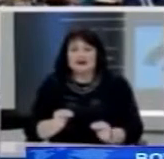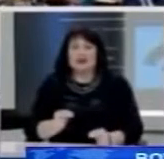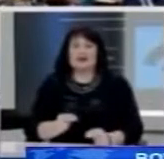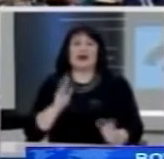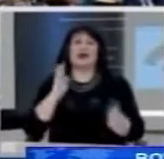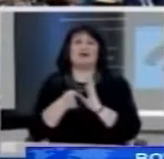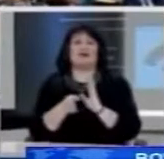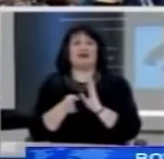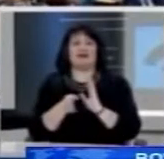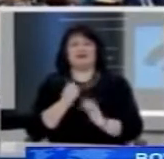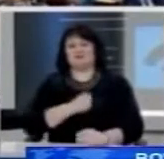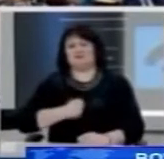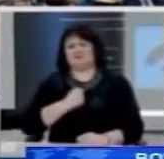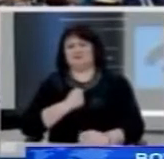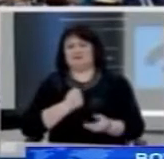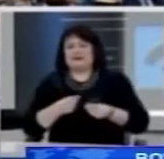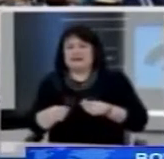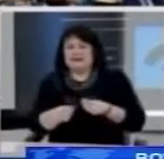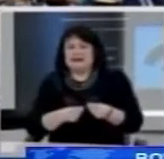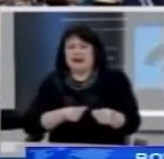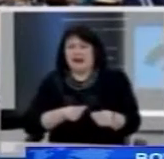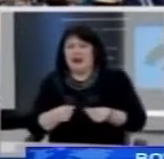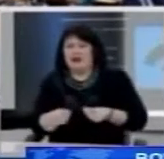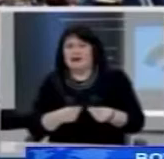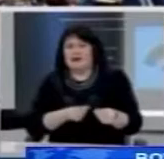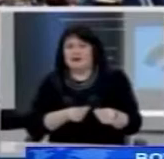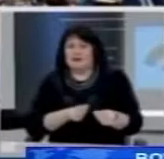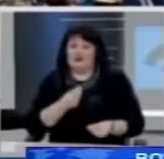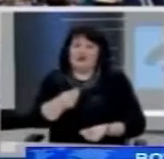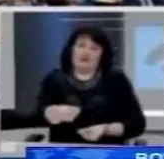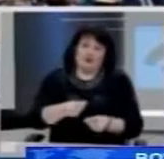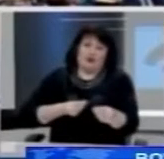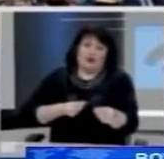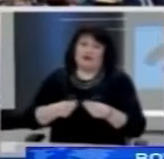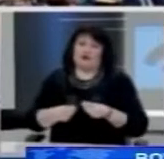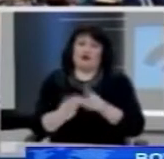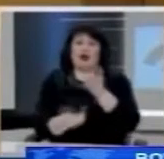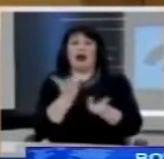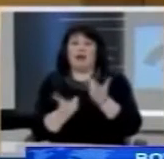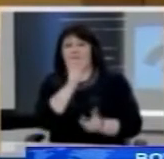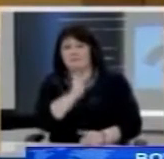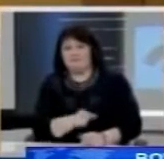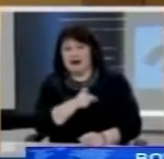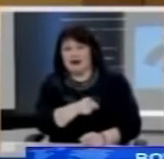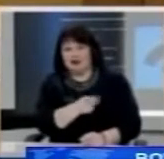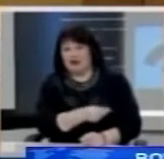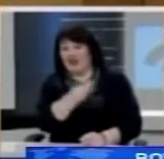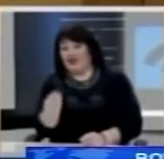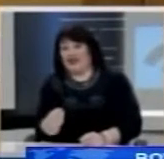ζωντανή μετάδοση μια θλιβερή συναλλαγή. Ο κύριος Καμένος